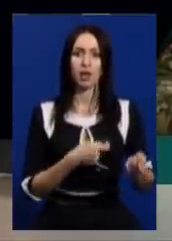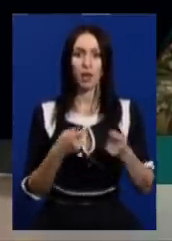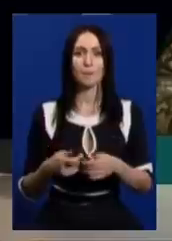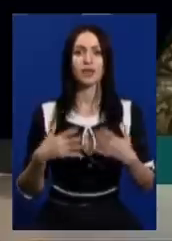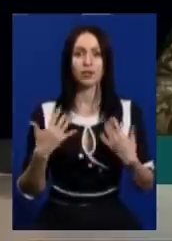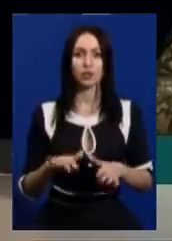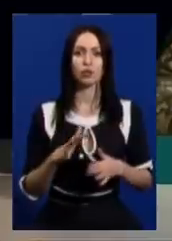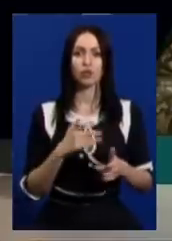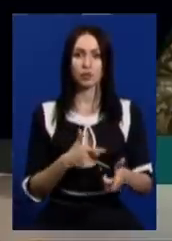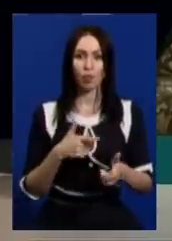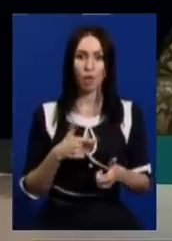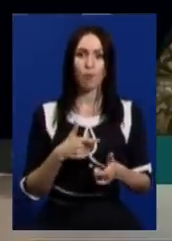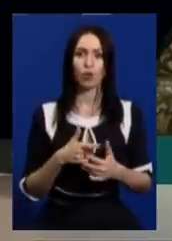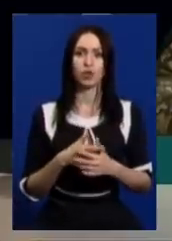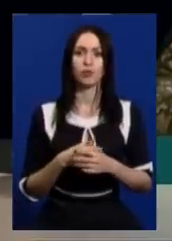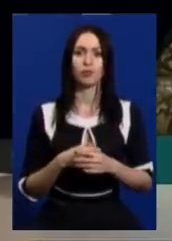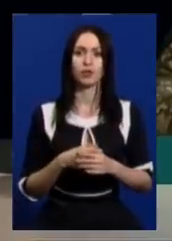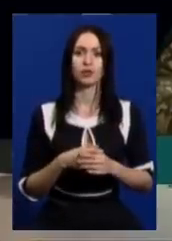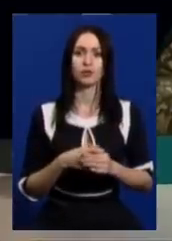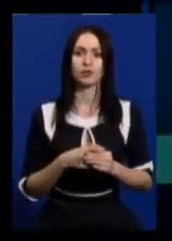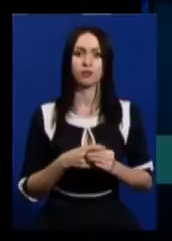с пулеметами.